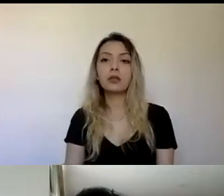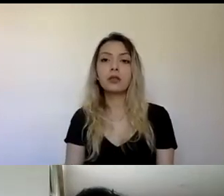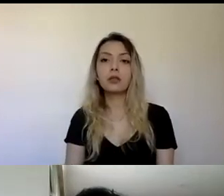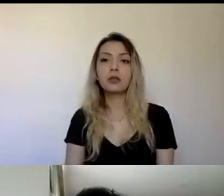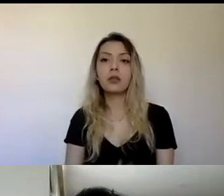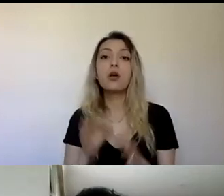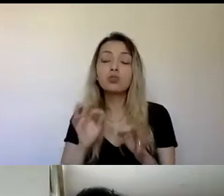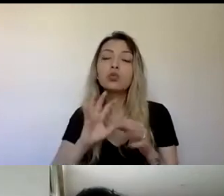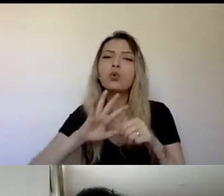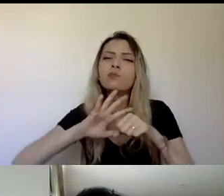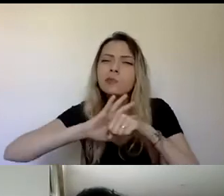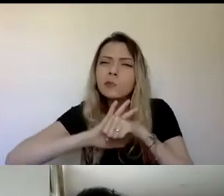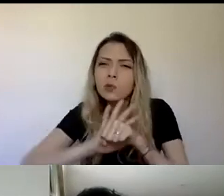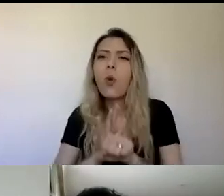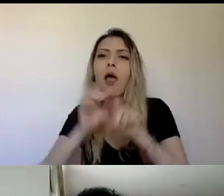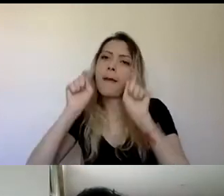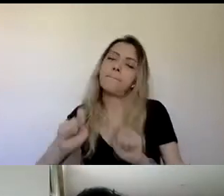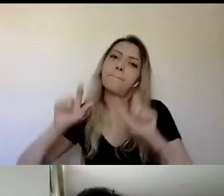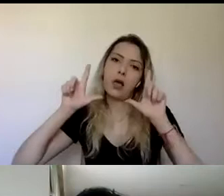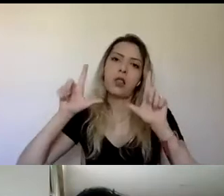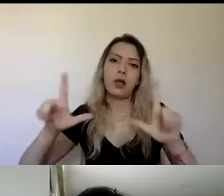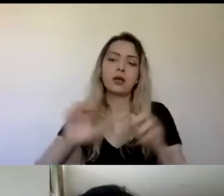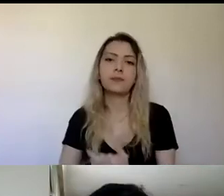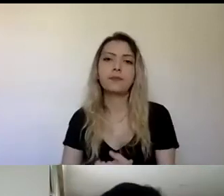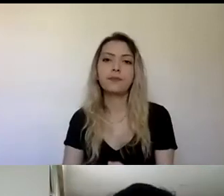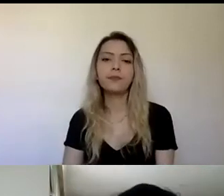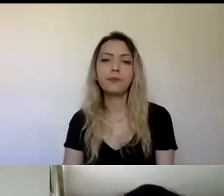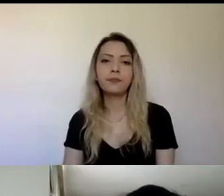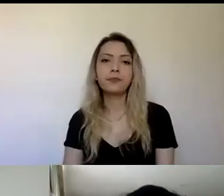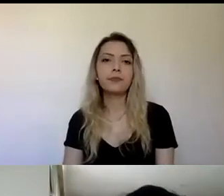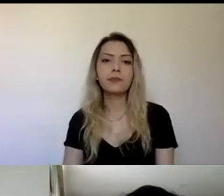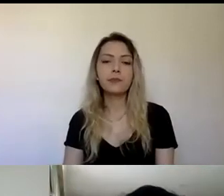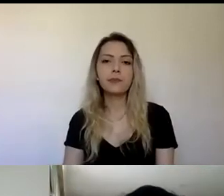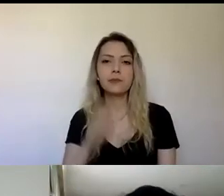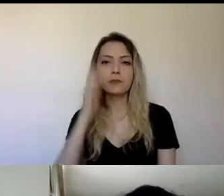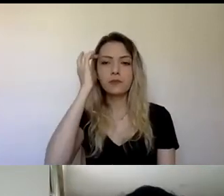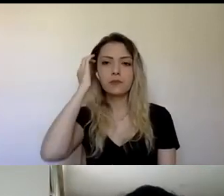gerekecek. Bunun içerisinde zararlı